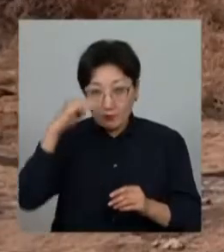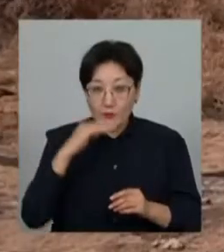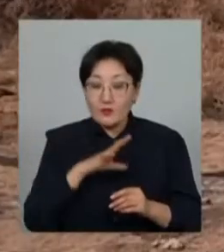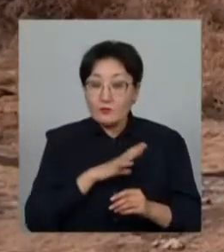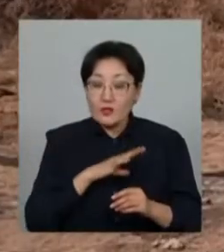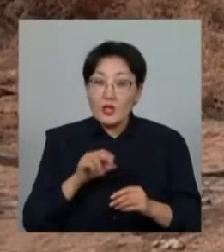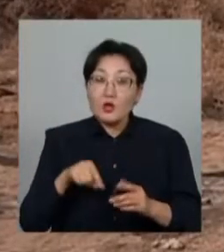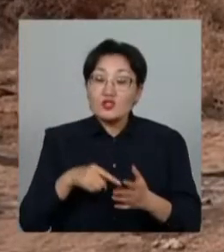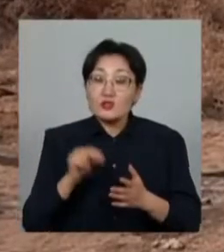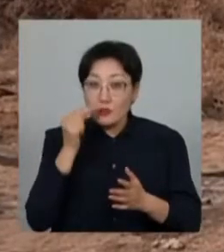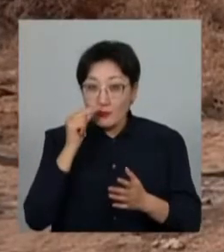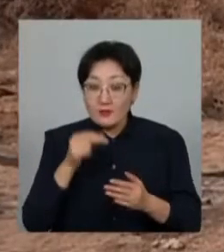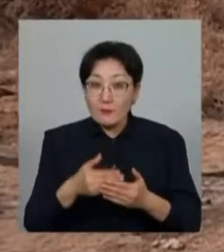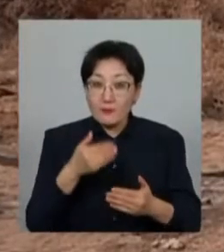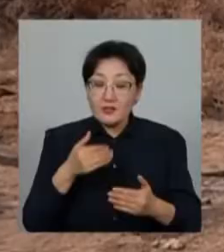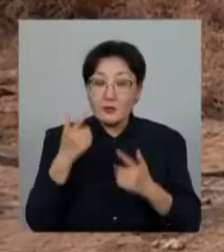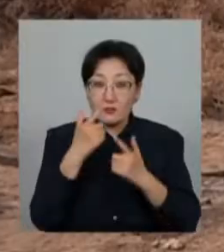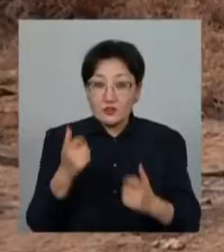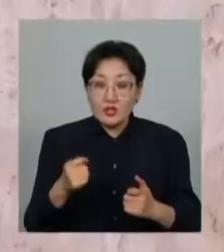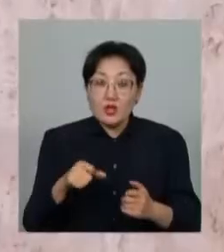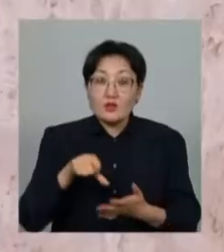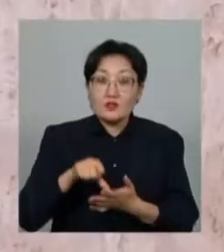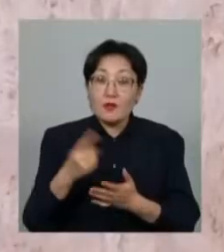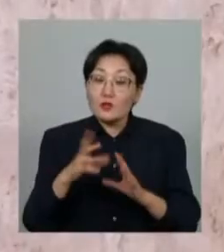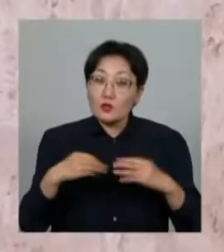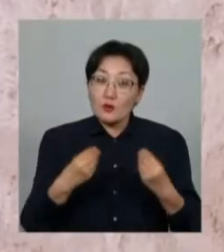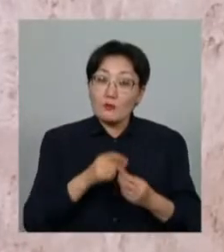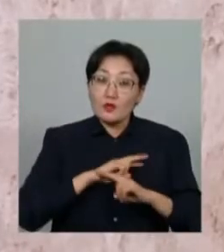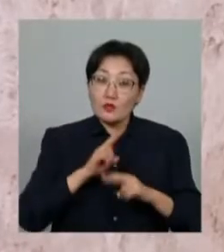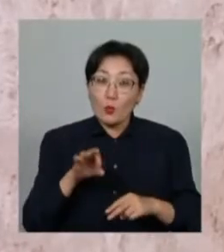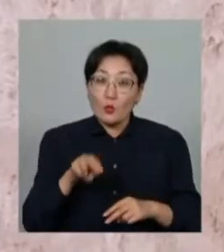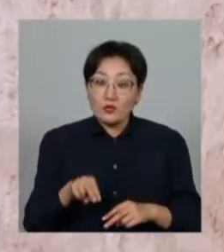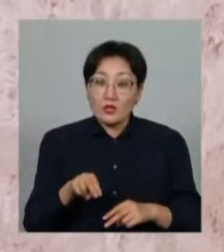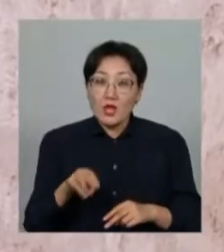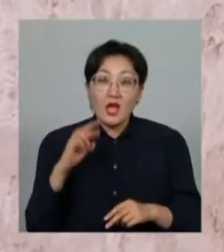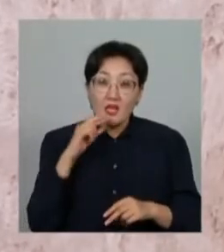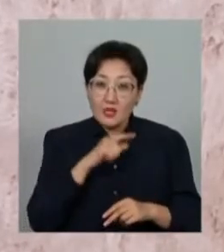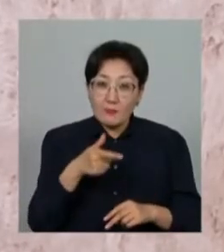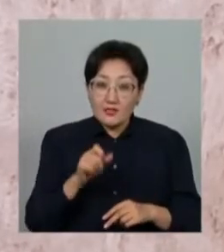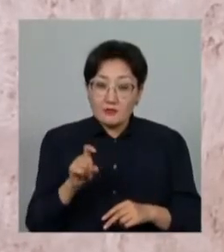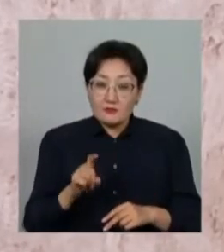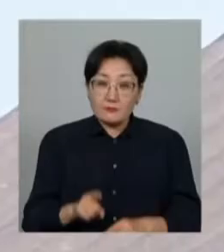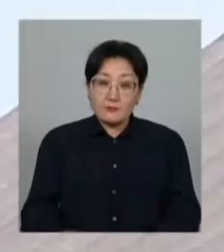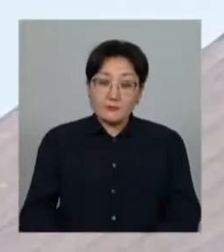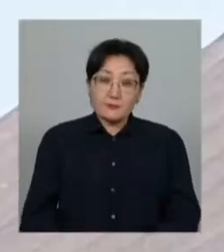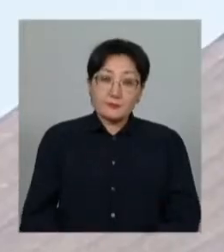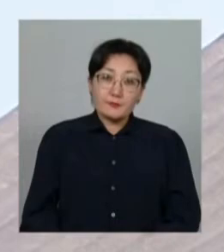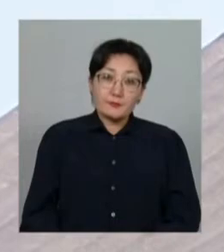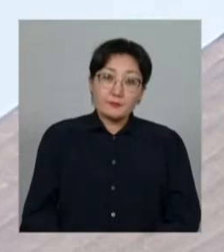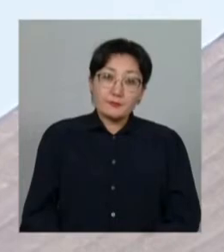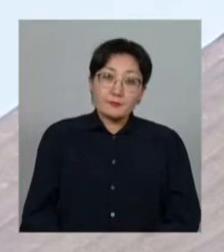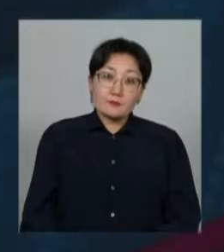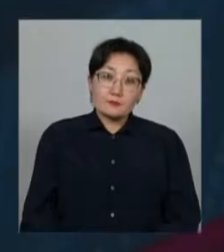в городе Шымкент. По предварительным данным, члены одной семьи погибли от отравления угарным газом.